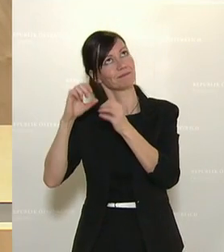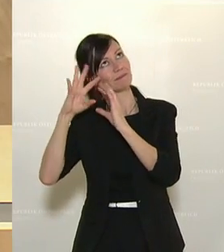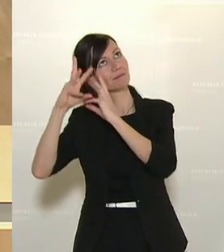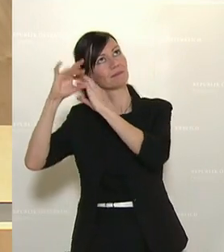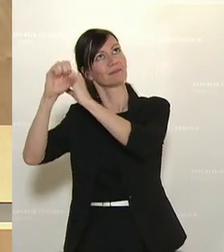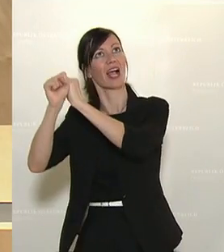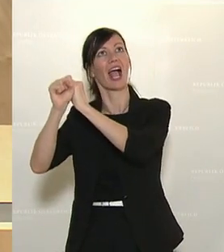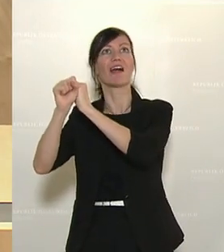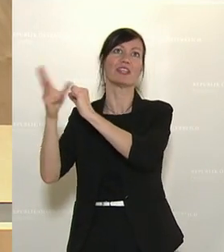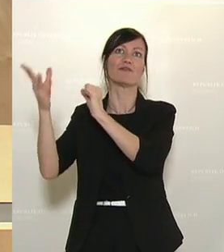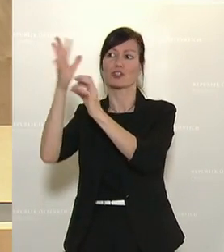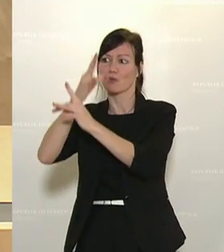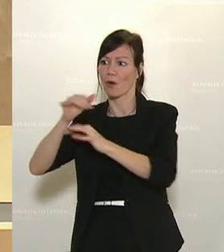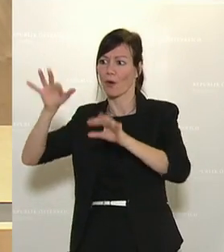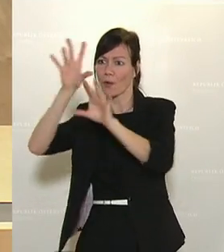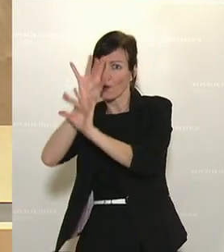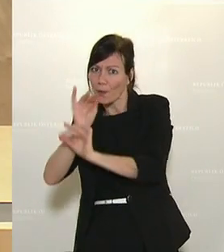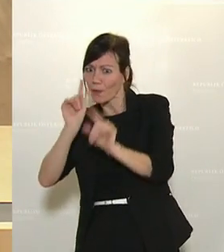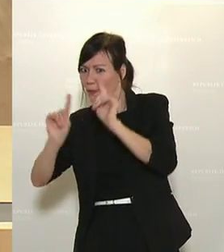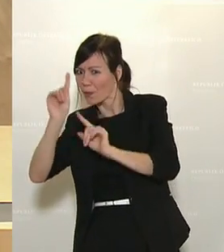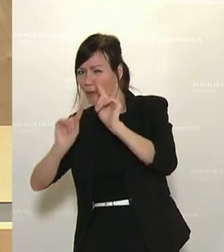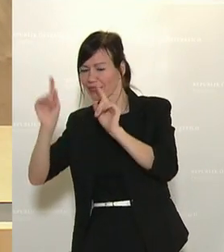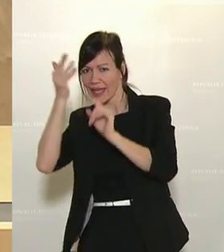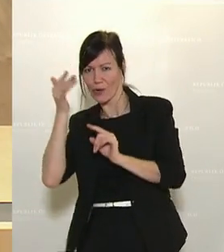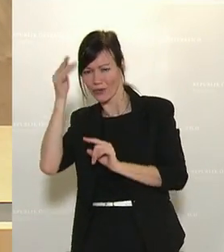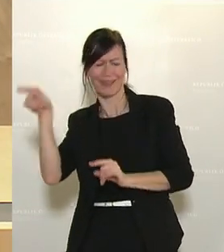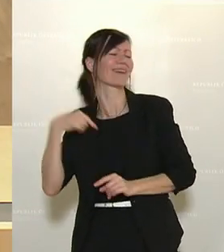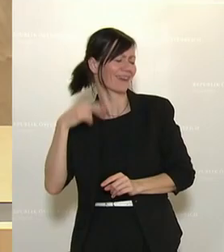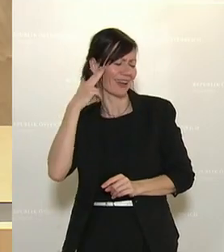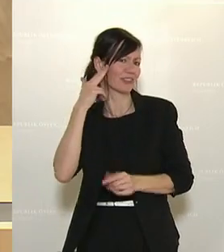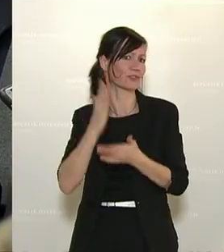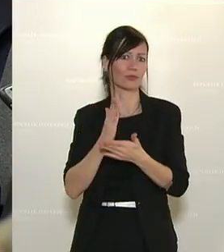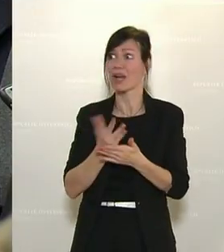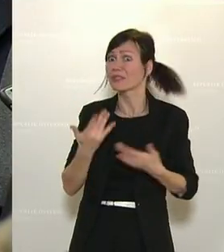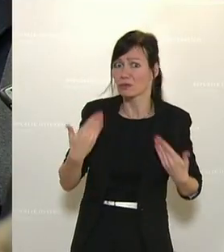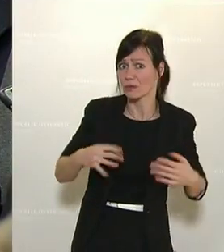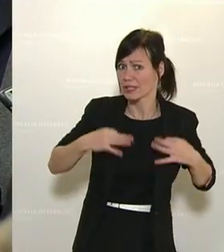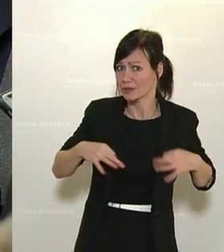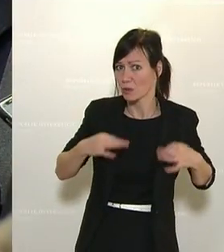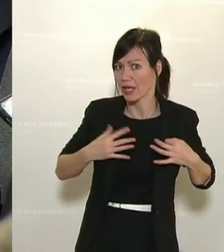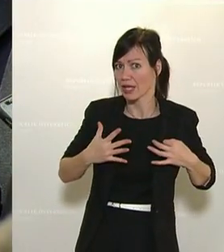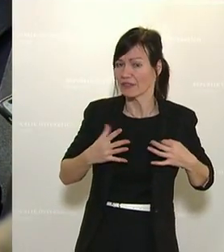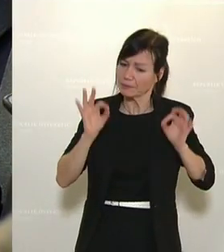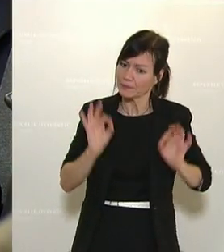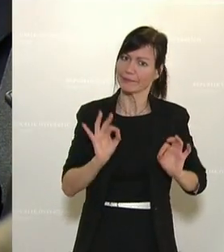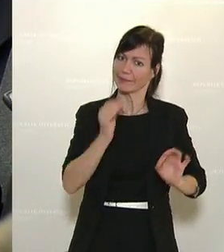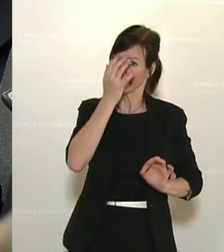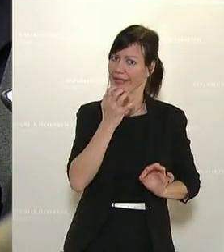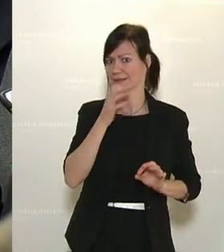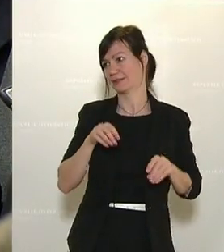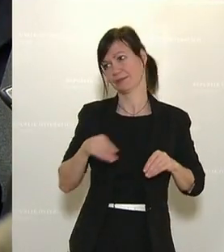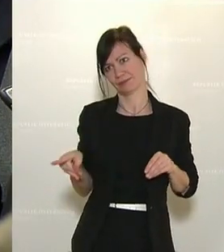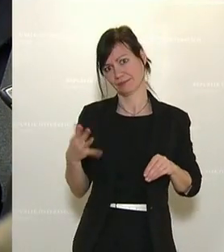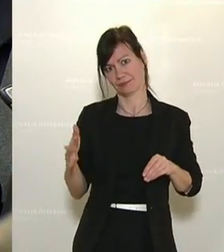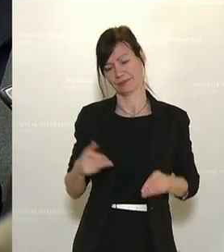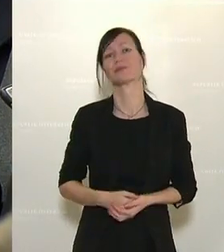wieder, das kennen wir alles von Ihnen. Es ist kein seriöser Umgang mit der Gesundheit. Und ja, keine Frage, es sind in der